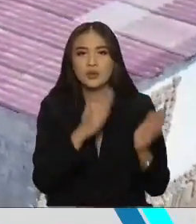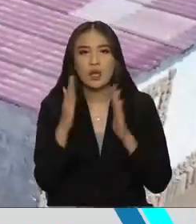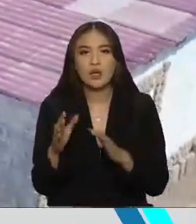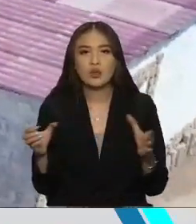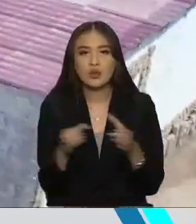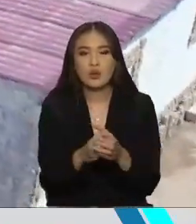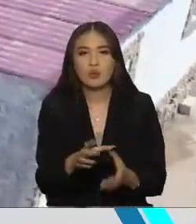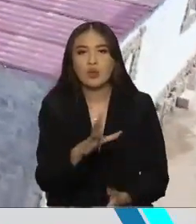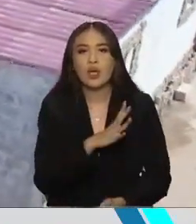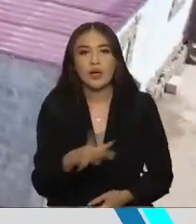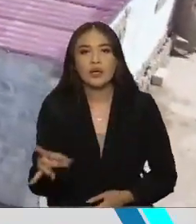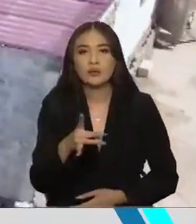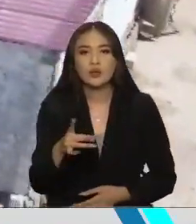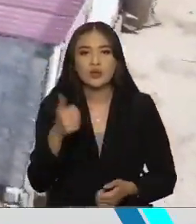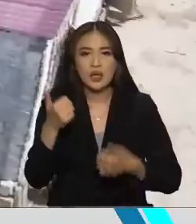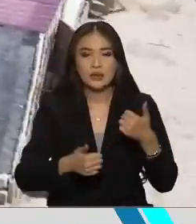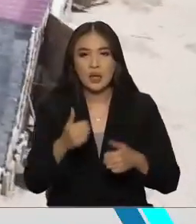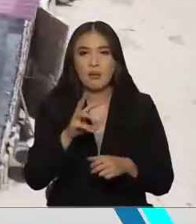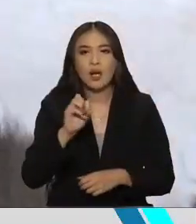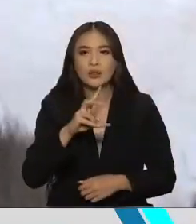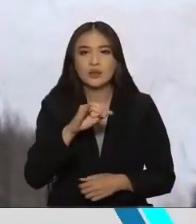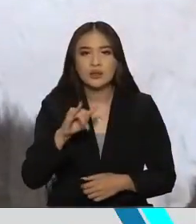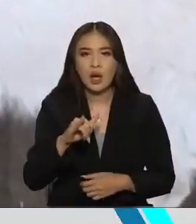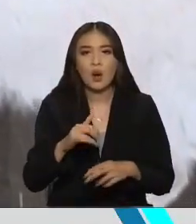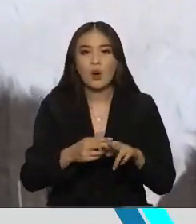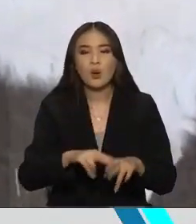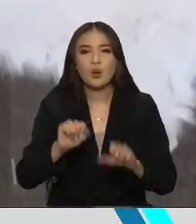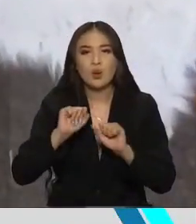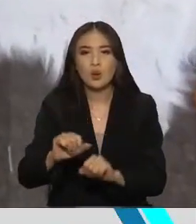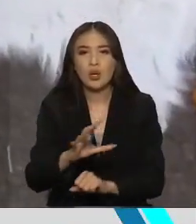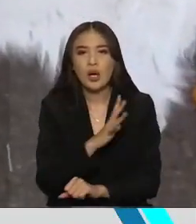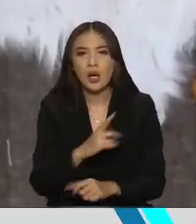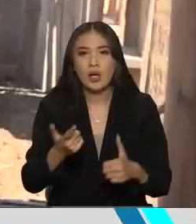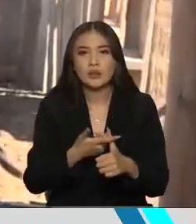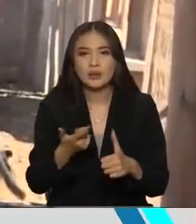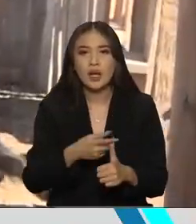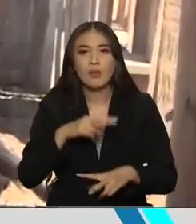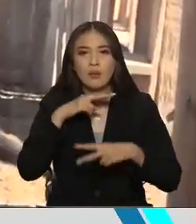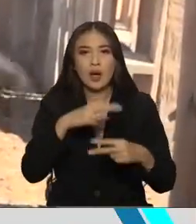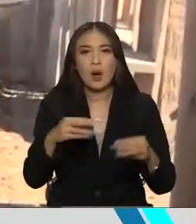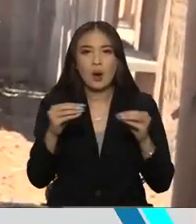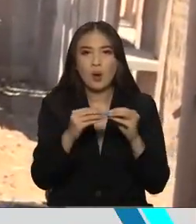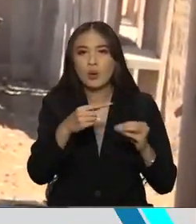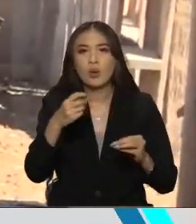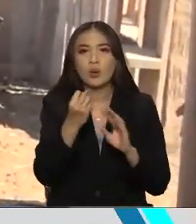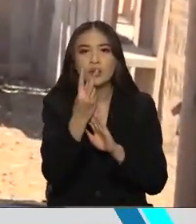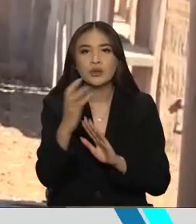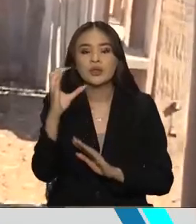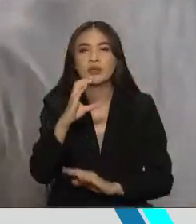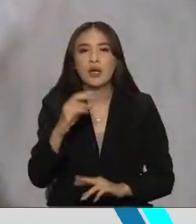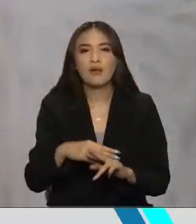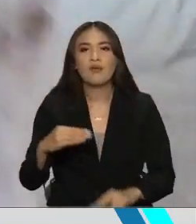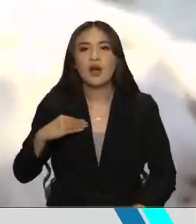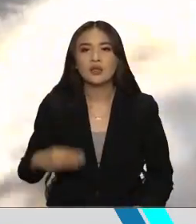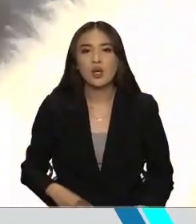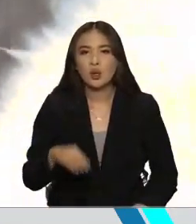жарды. Республикалық сайыста Маңғыстаудың намысын қорғады. Аталған байқау 10 және 12 қыркүйек күндері